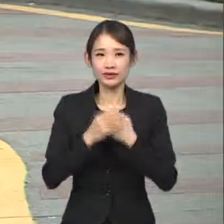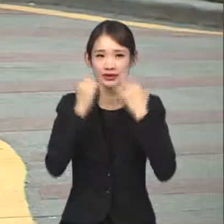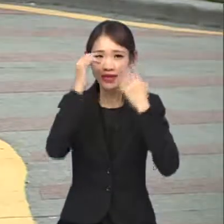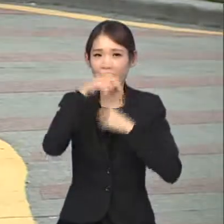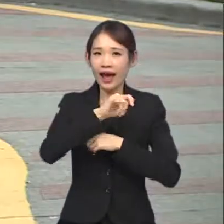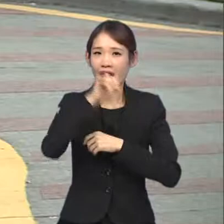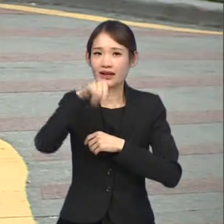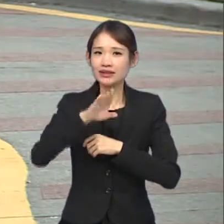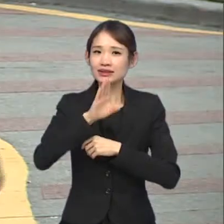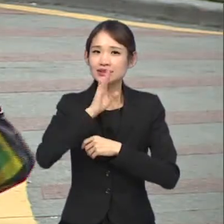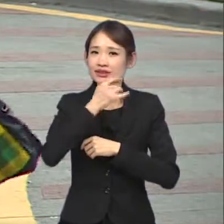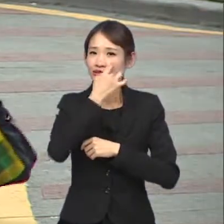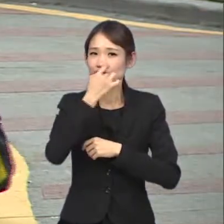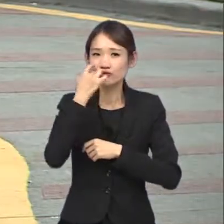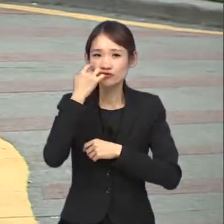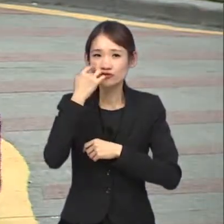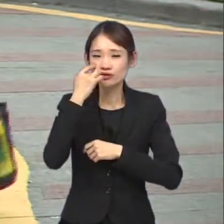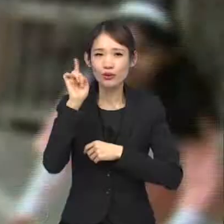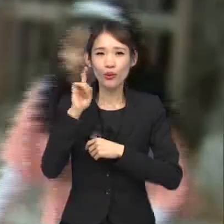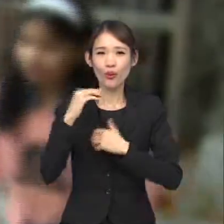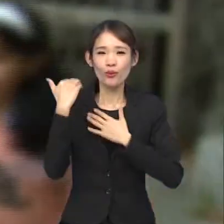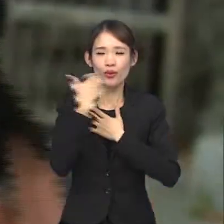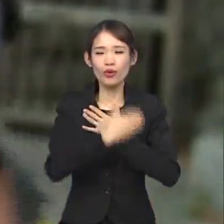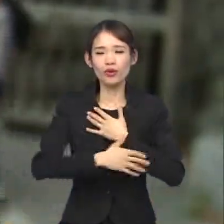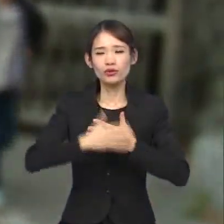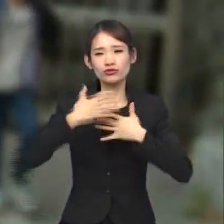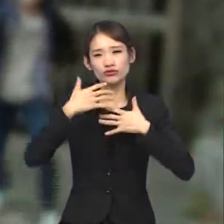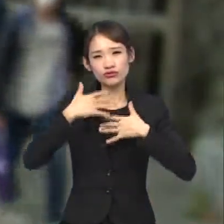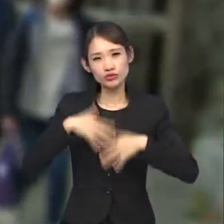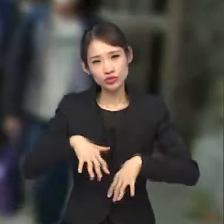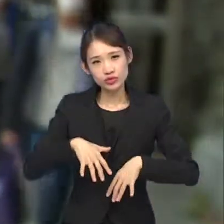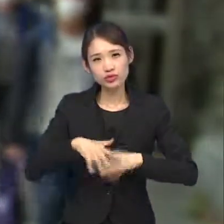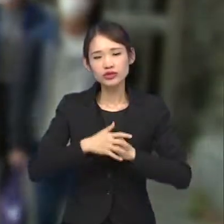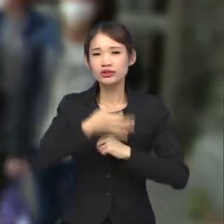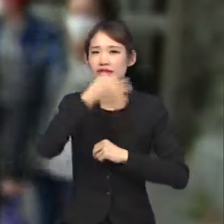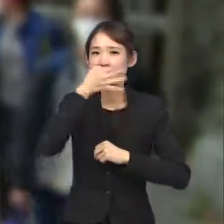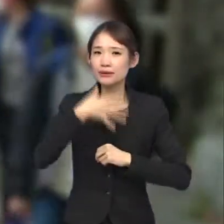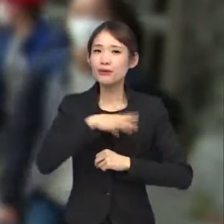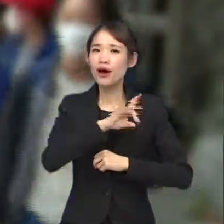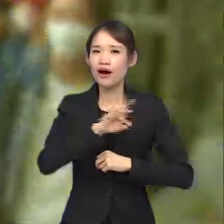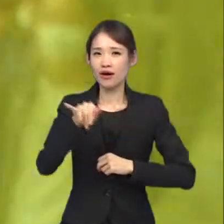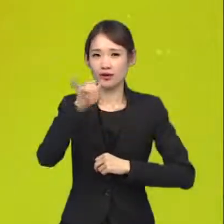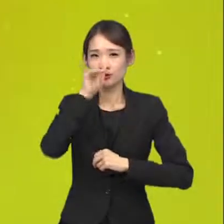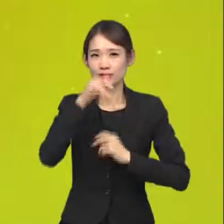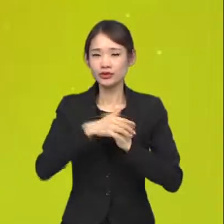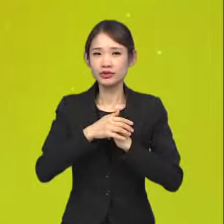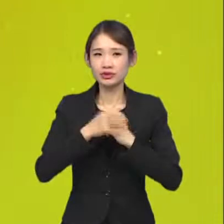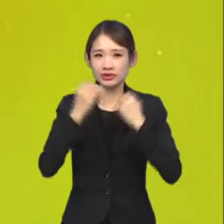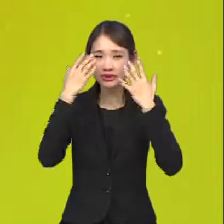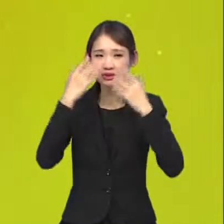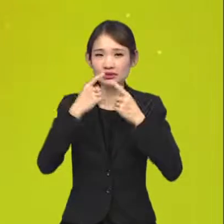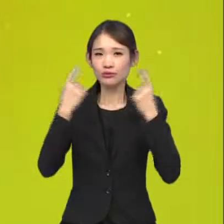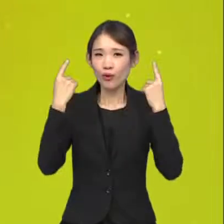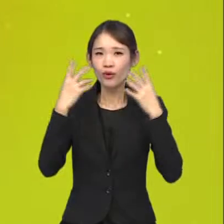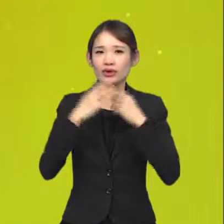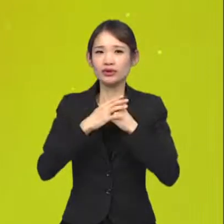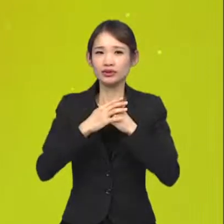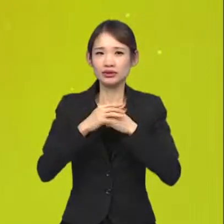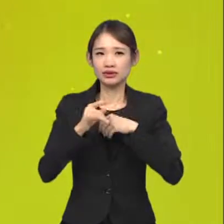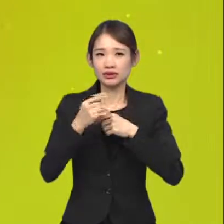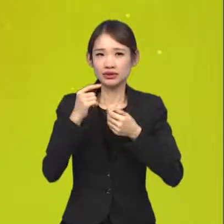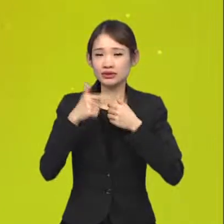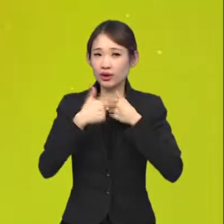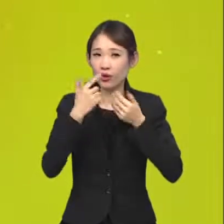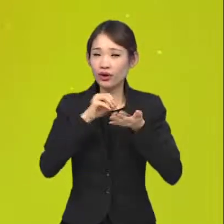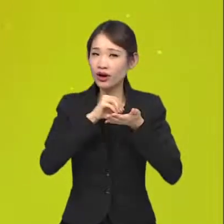중 군 이라고 까지 보다는 몸이 좀 피곤해서 힘들어하는 경우가 있는데 신입생이 아닌 경우에는 뭐